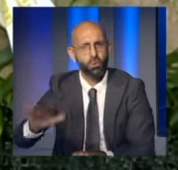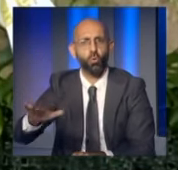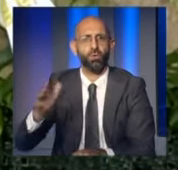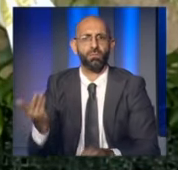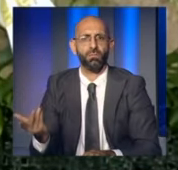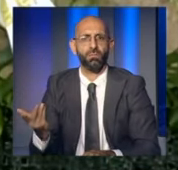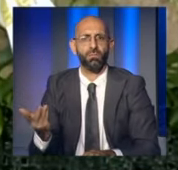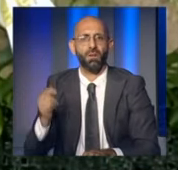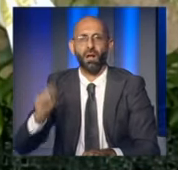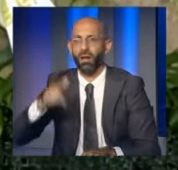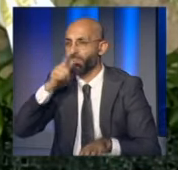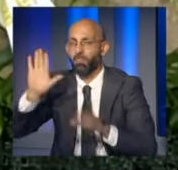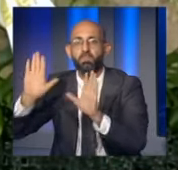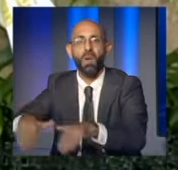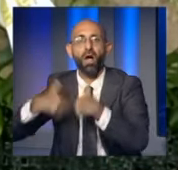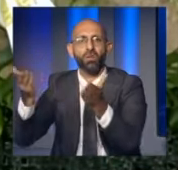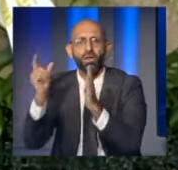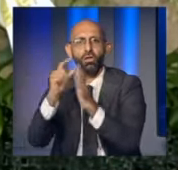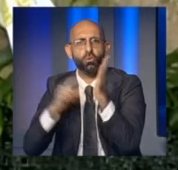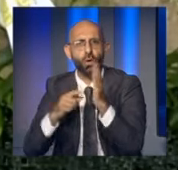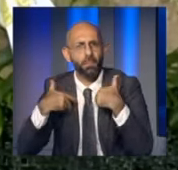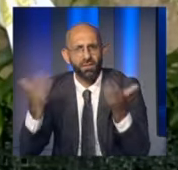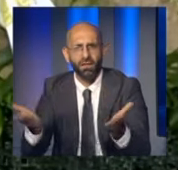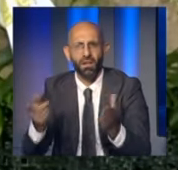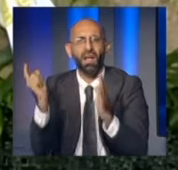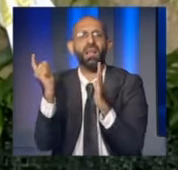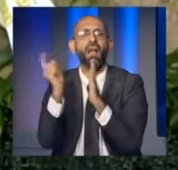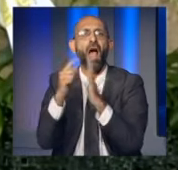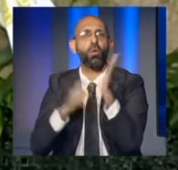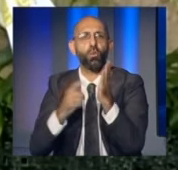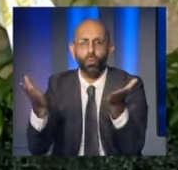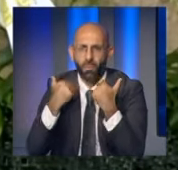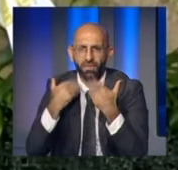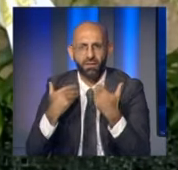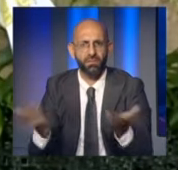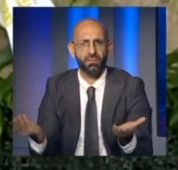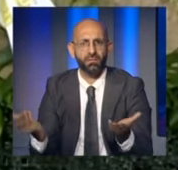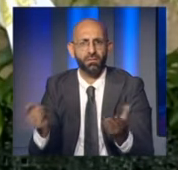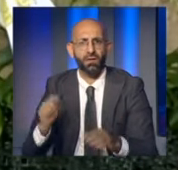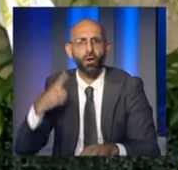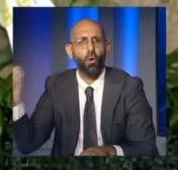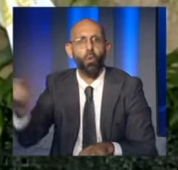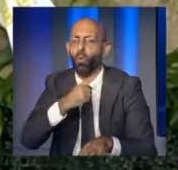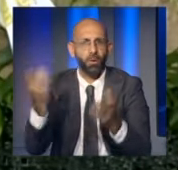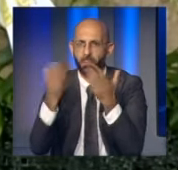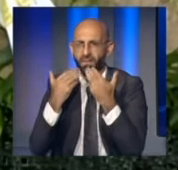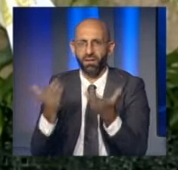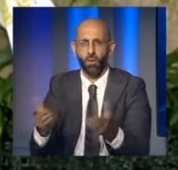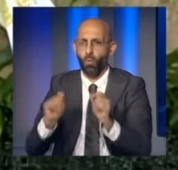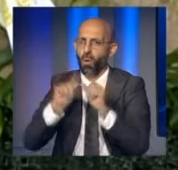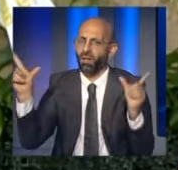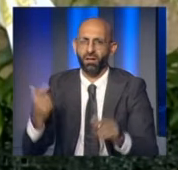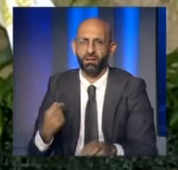يوميا. فعلى حفظ الدستور يقسم رئيس الجمهورية